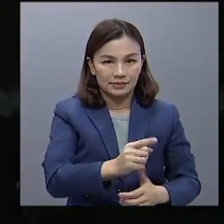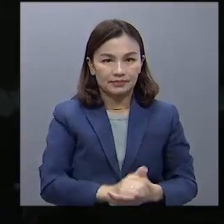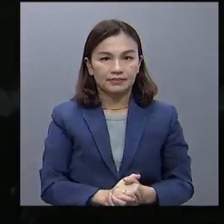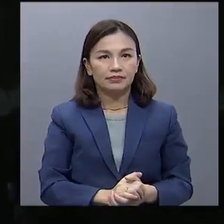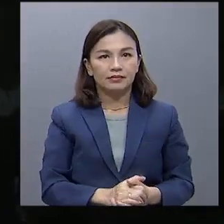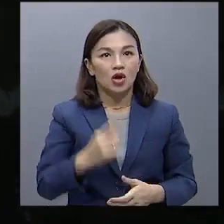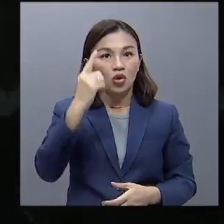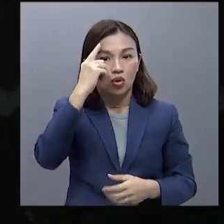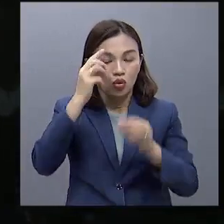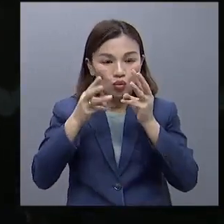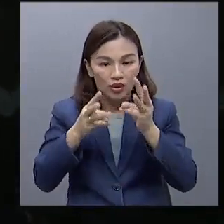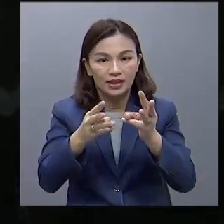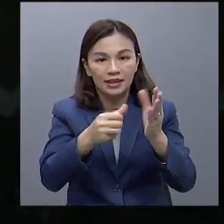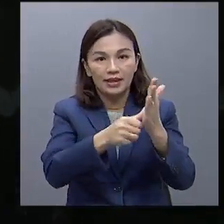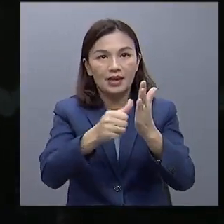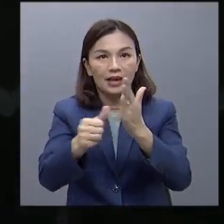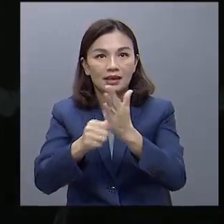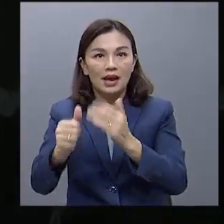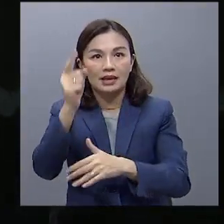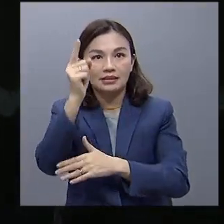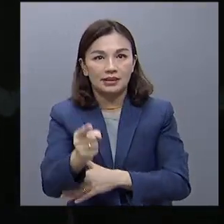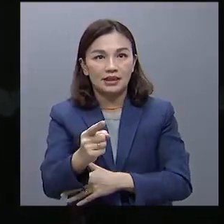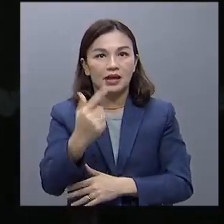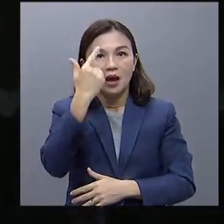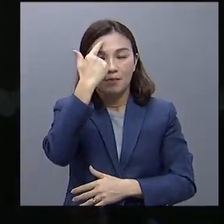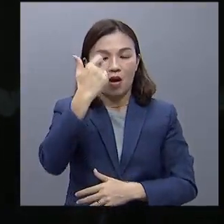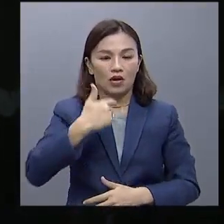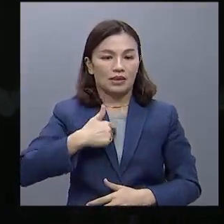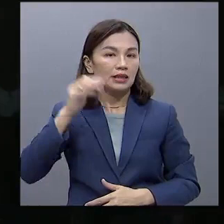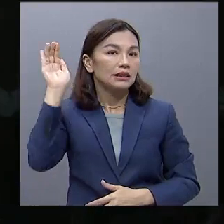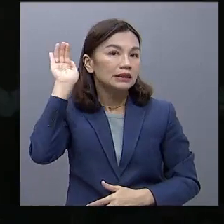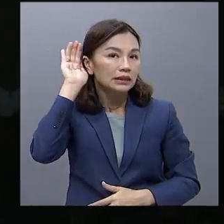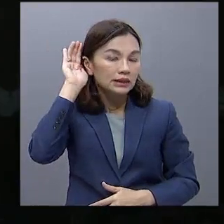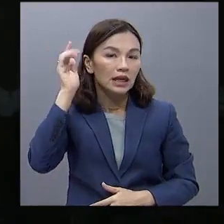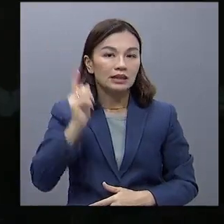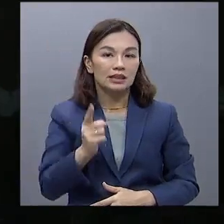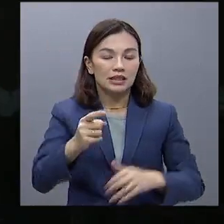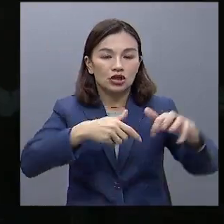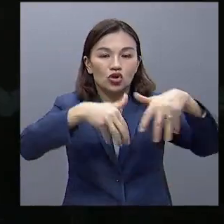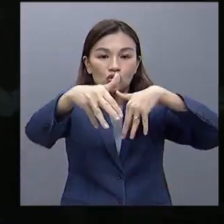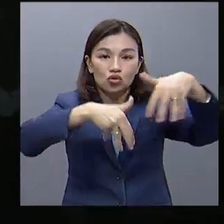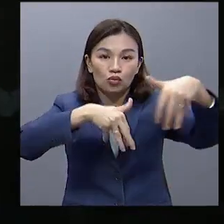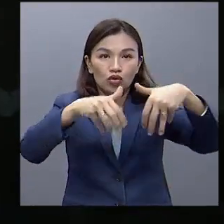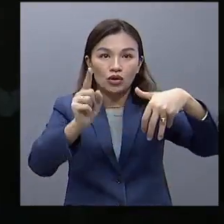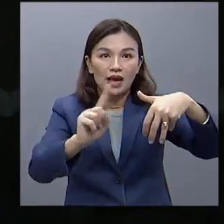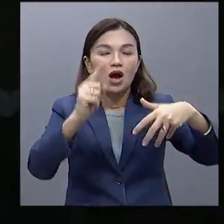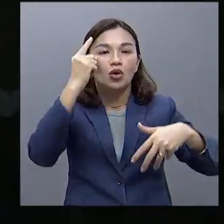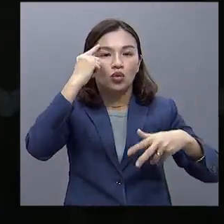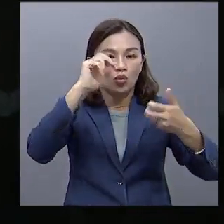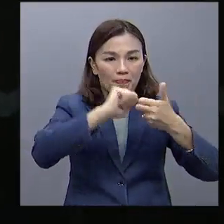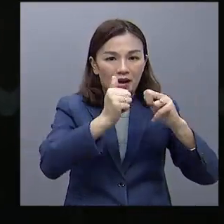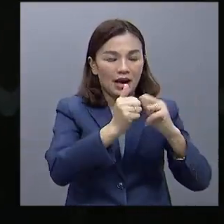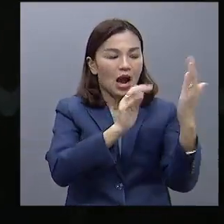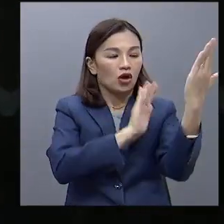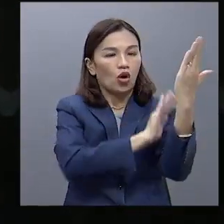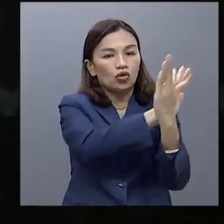ก็รู้วิธีแก้อย่างจริงจังค่ะเพราะว่าดิฉันเชื่อเสมอค่ะว่าคนพื้นที่ไหนก็จะรู้ปัญหาของตัวเองใน